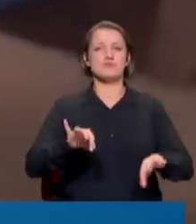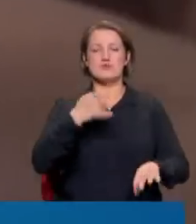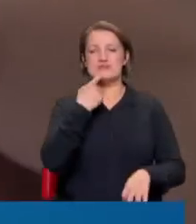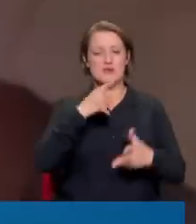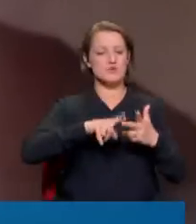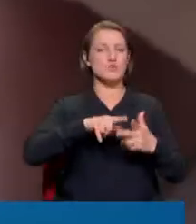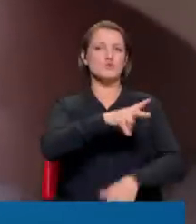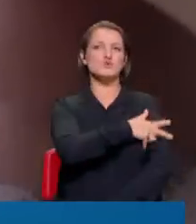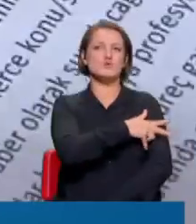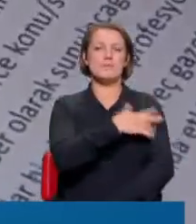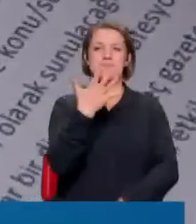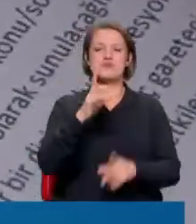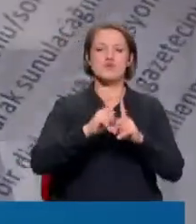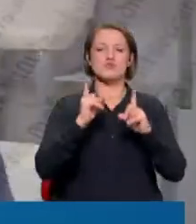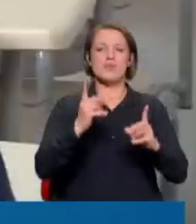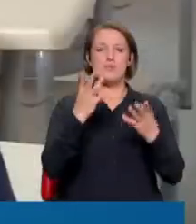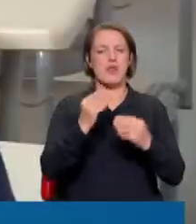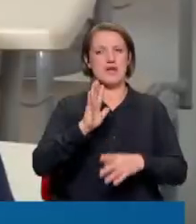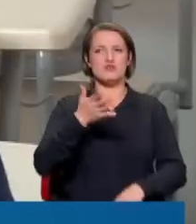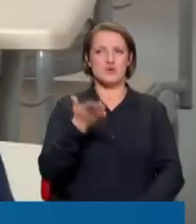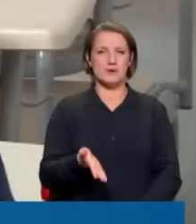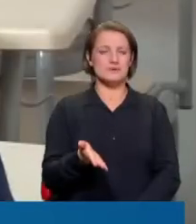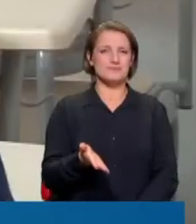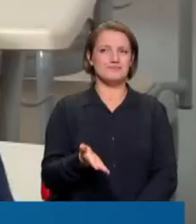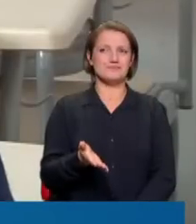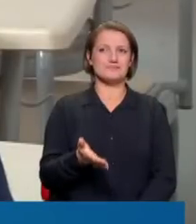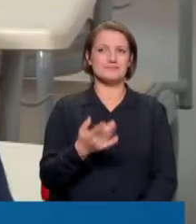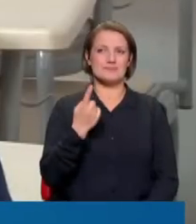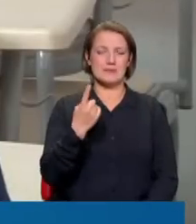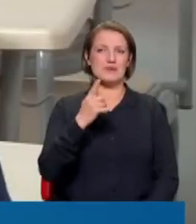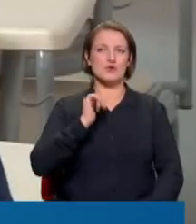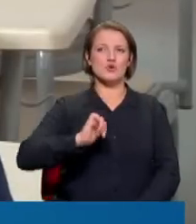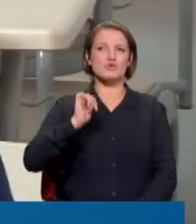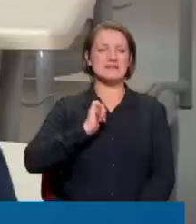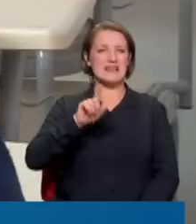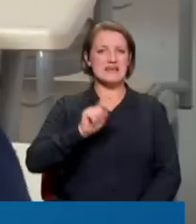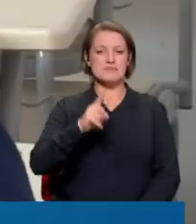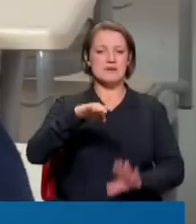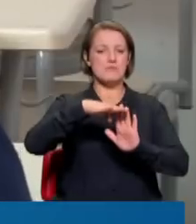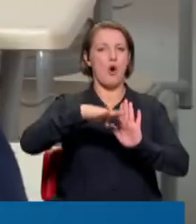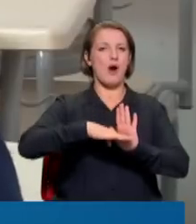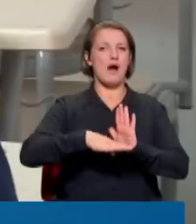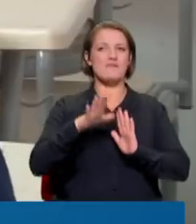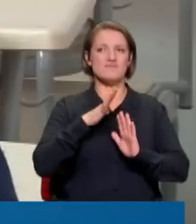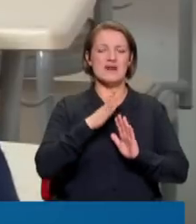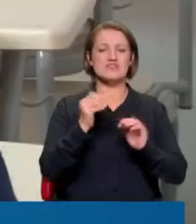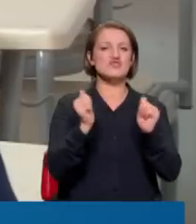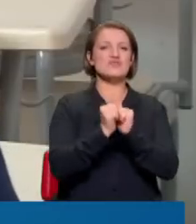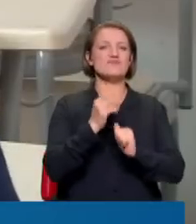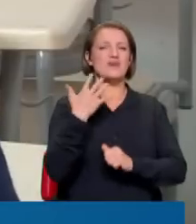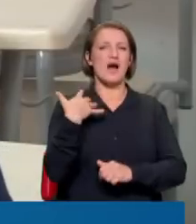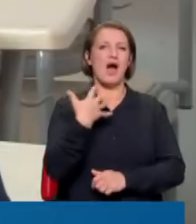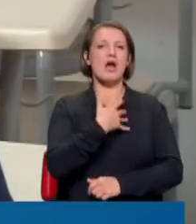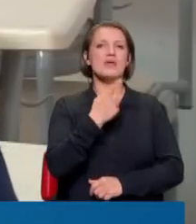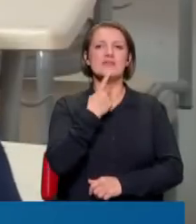3 sınıf 5 dönem olarak geçiyor üniversitenin sağladığı bir program var çift anadal